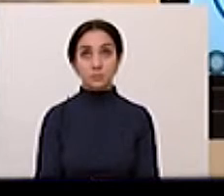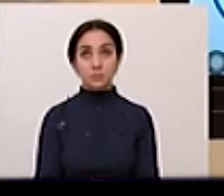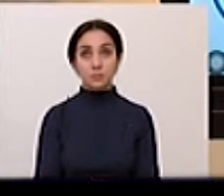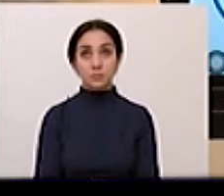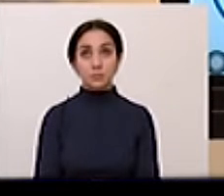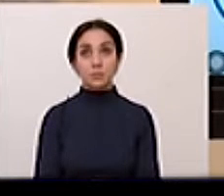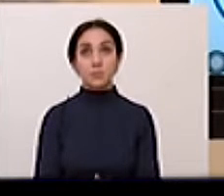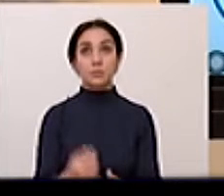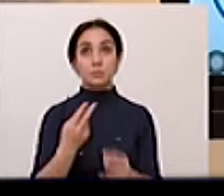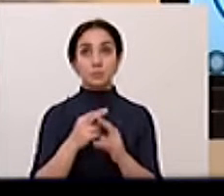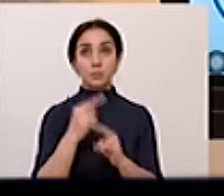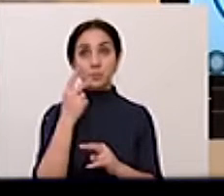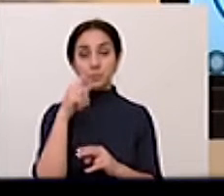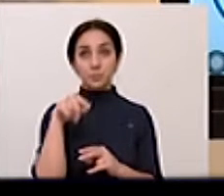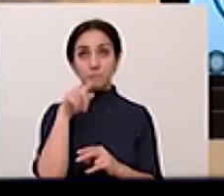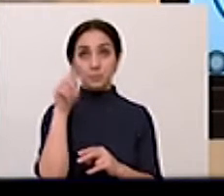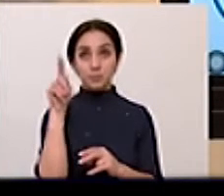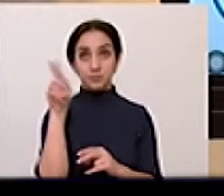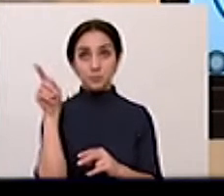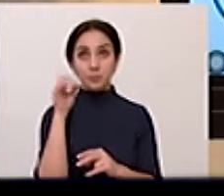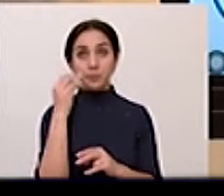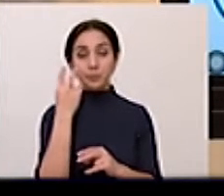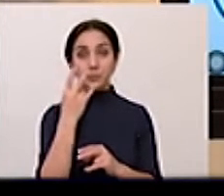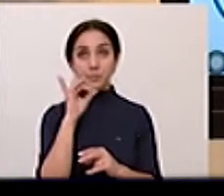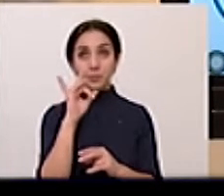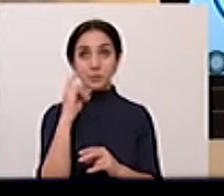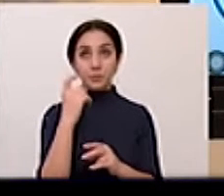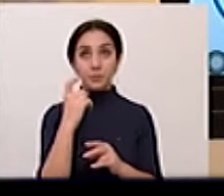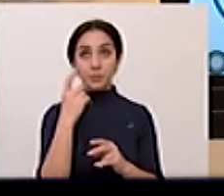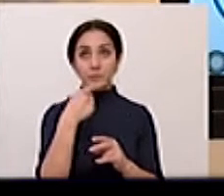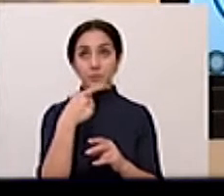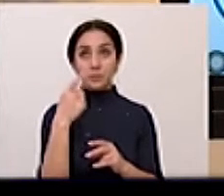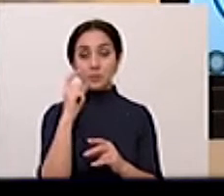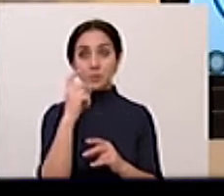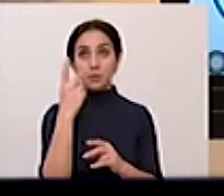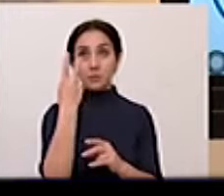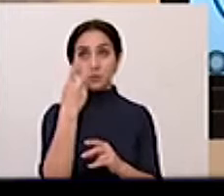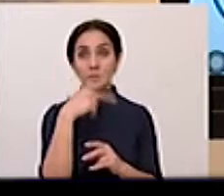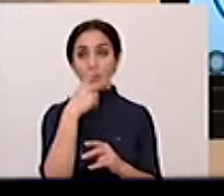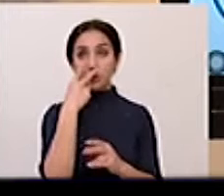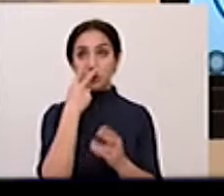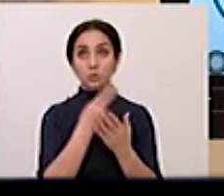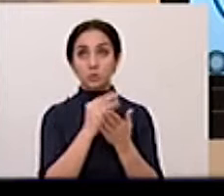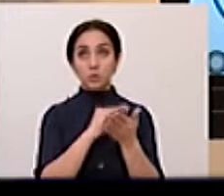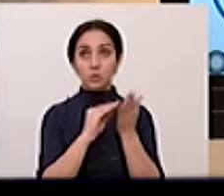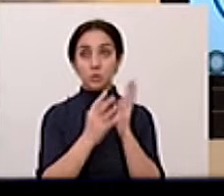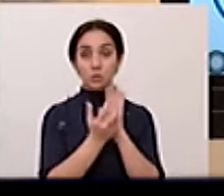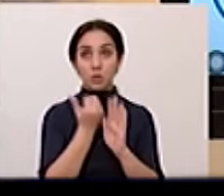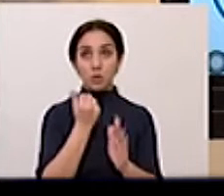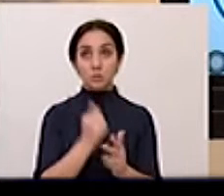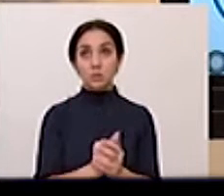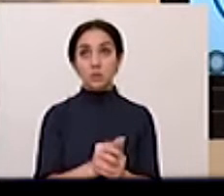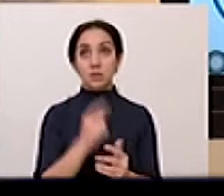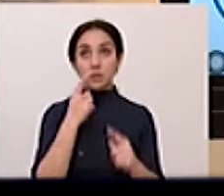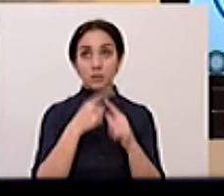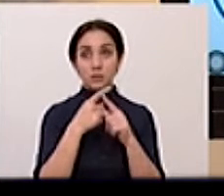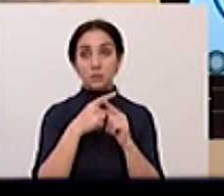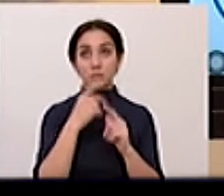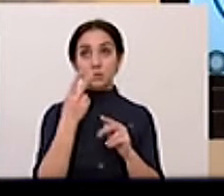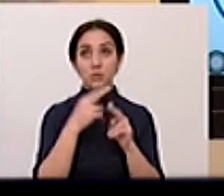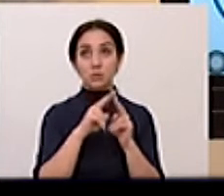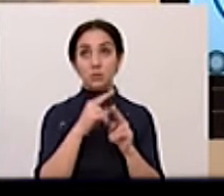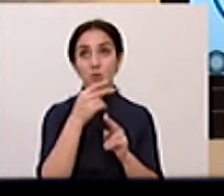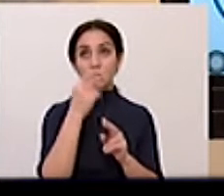Demak, uni ilzosida 2r x minus x kvadrat ko'rinishida yozib olamiz. X'imiz